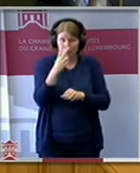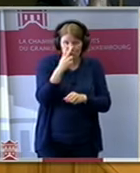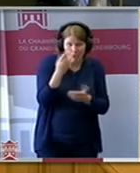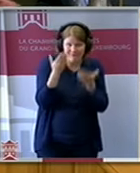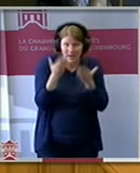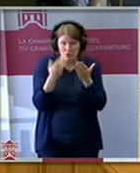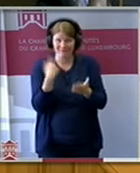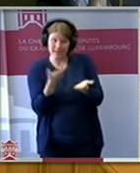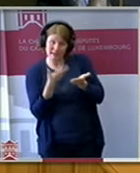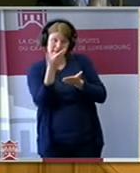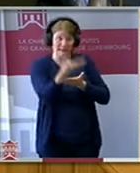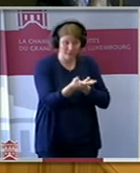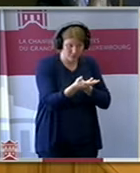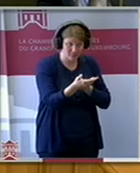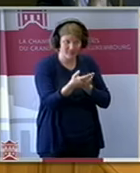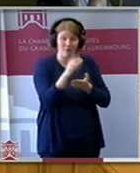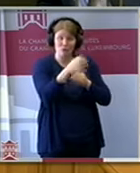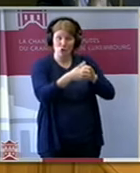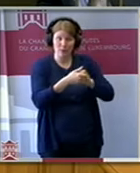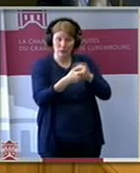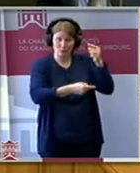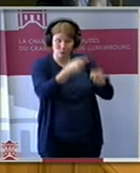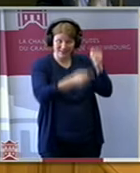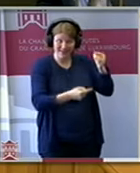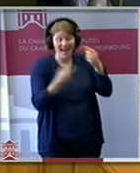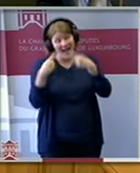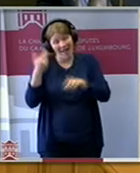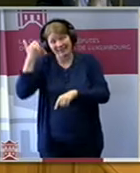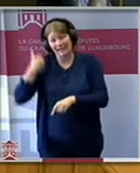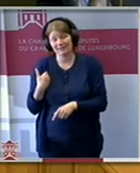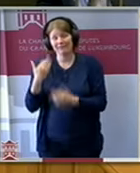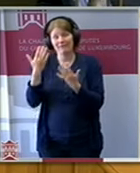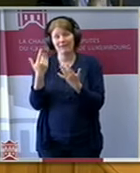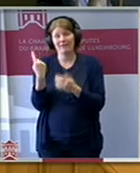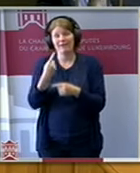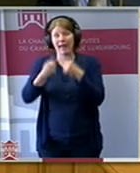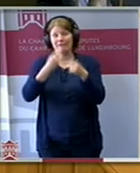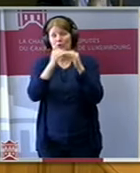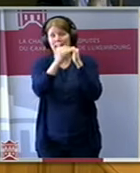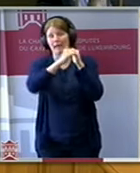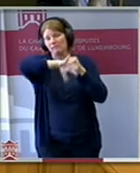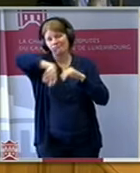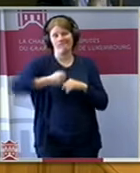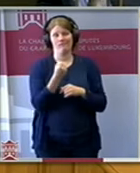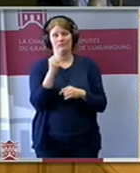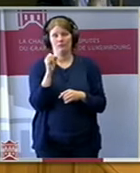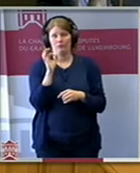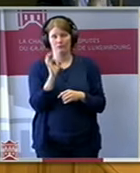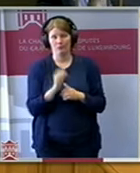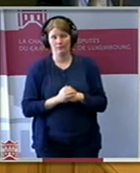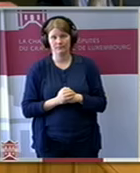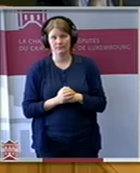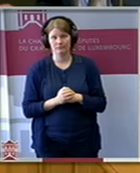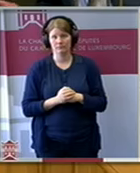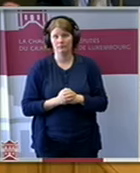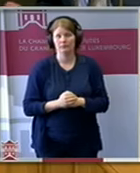ging an der Kooperationspolitik, und andererseits, wie viel man den Entwicklungsländern holen. Weil vor Jahren hat der Chercher